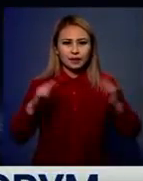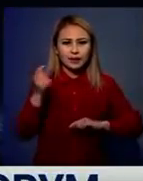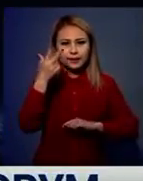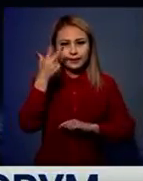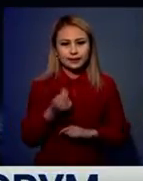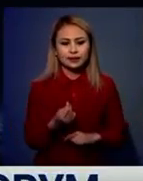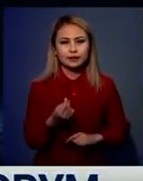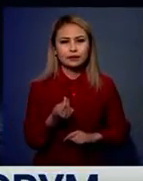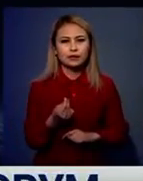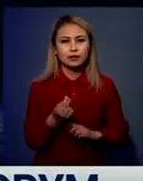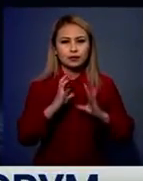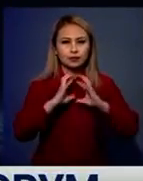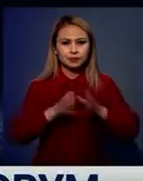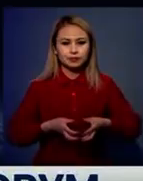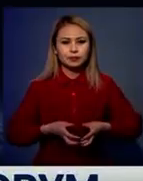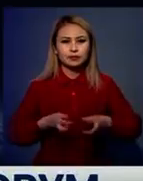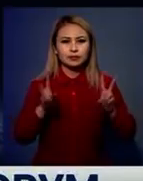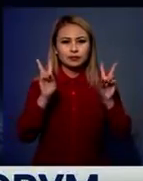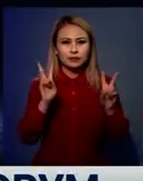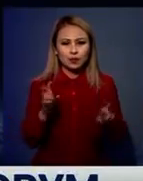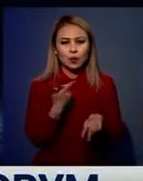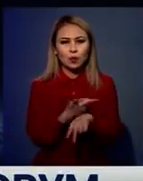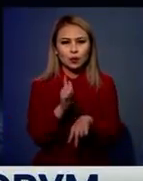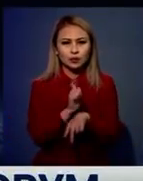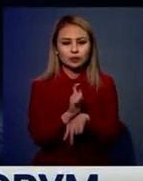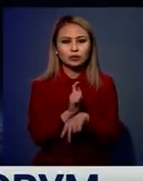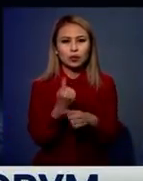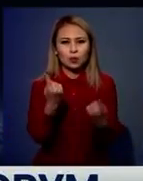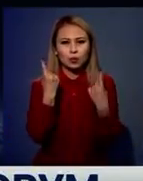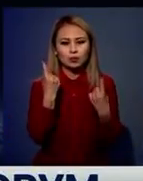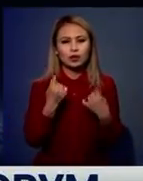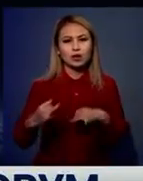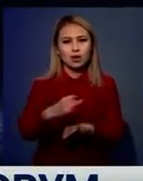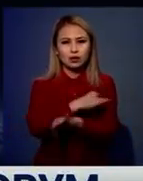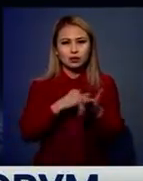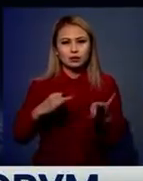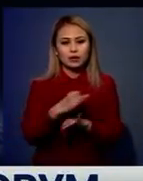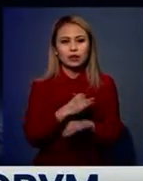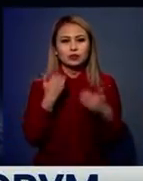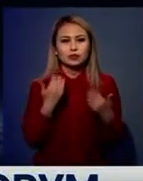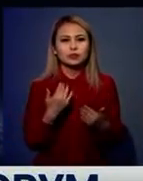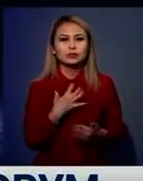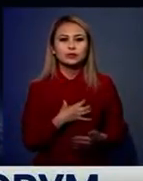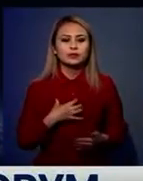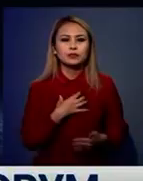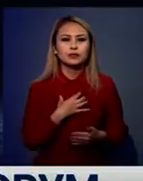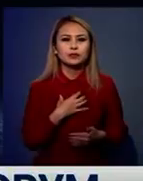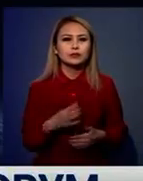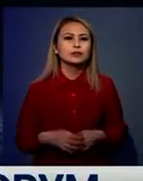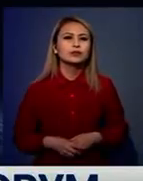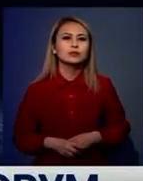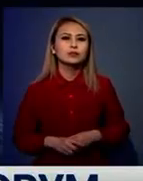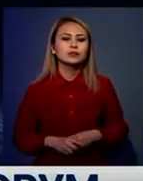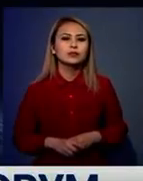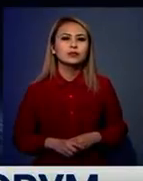күнде жаһандық тақырыптағы өте өткір мәселелерді талқылады. Солардың бірі бүгінгі күннің бірінші